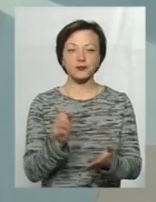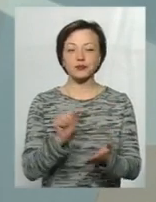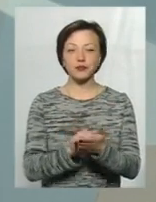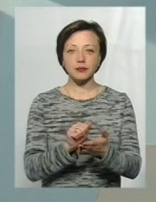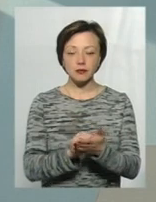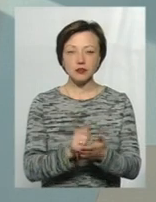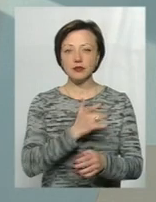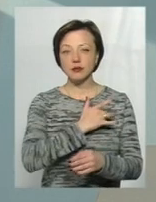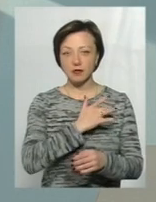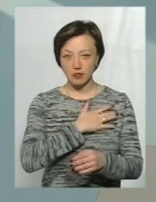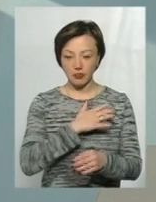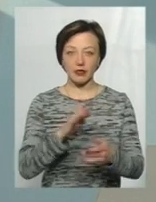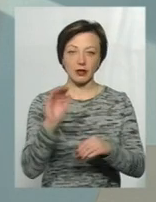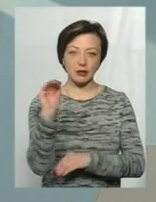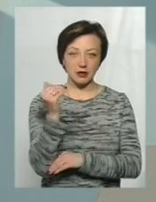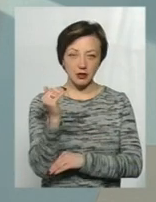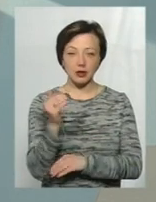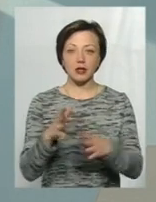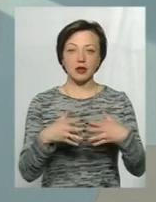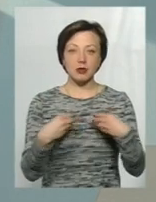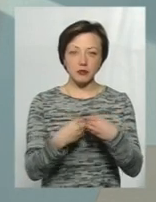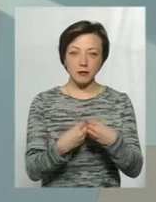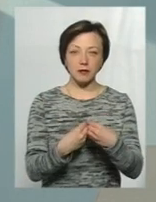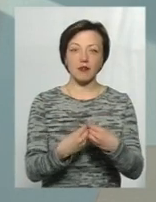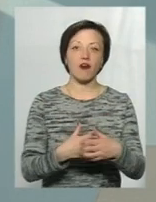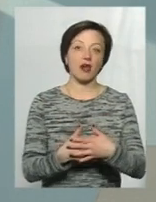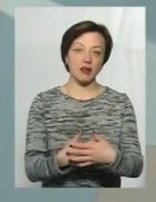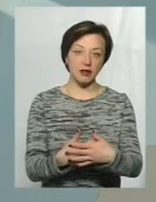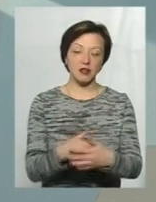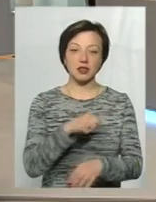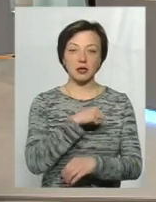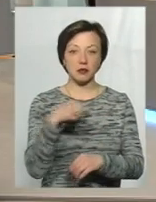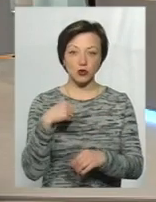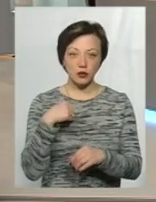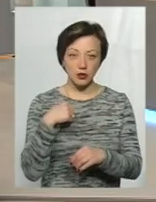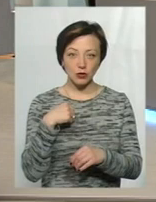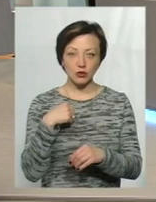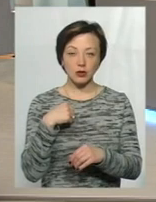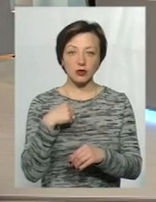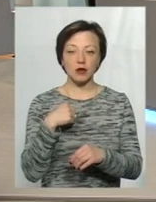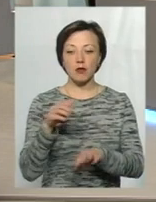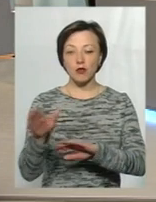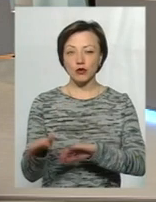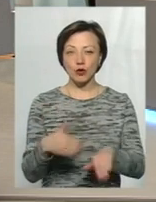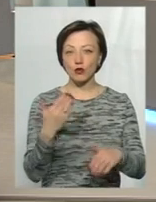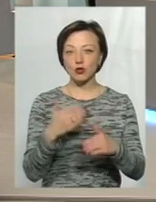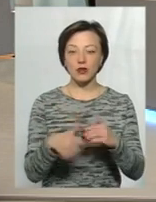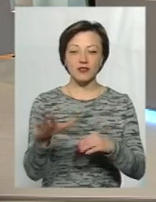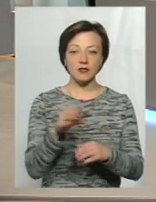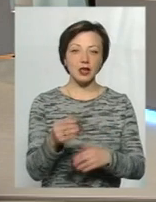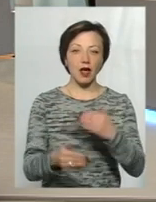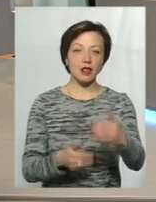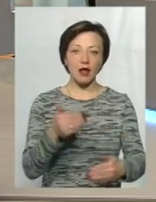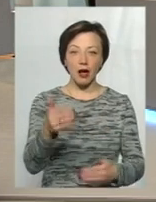документально всиновленням дитини, пара подружня вагітніла самостійно, пройшовши вже абсолютно всі етапи